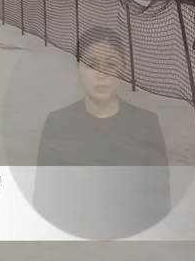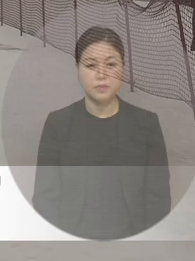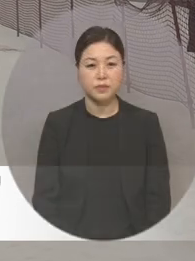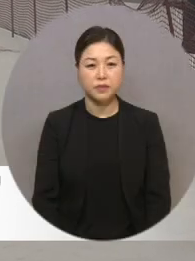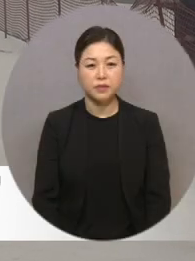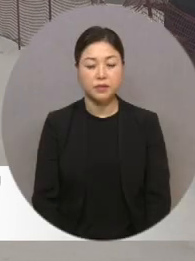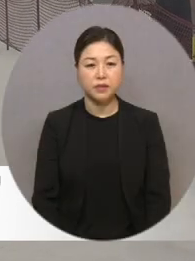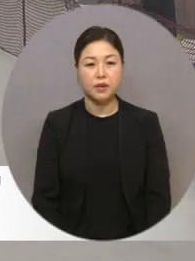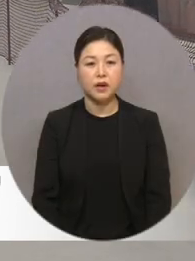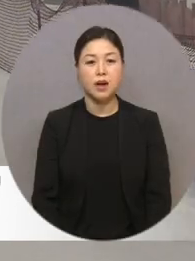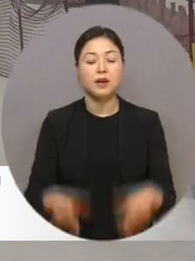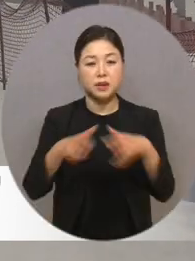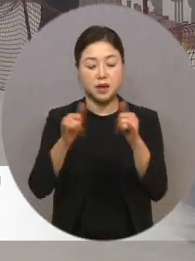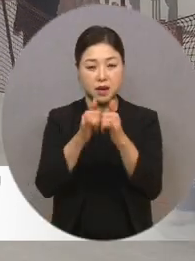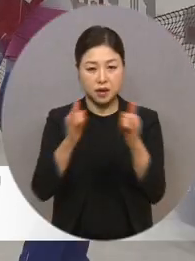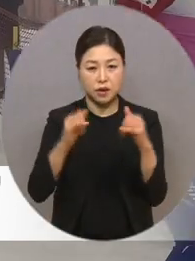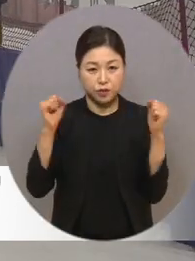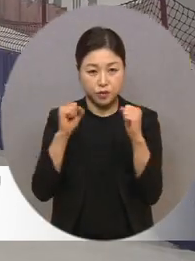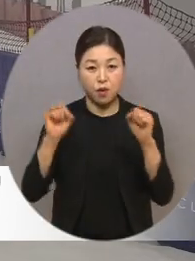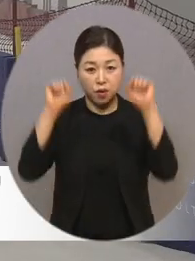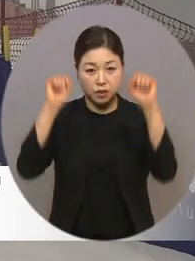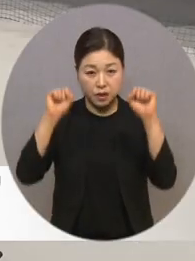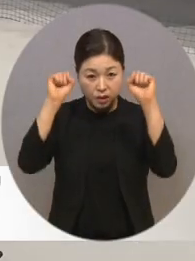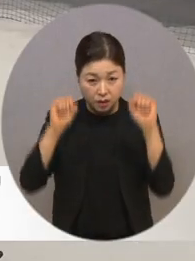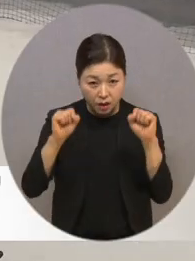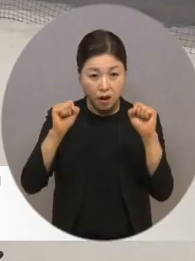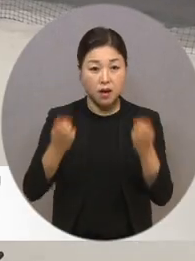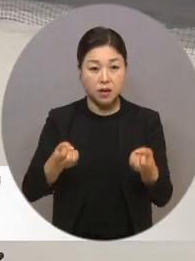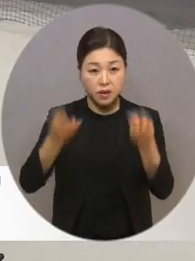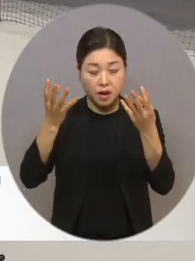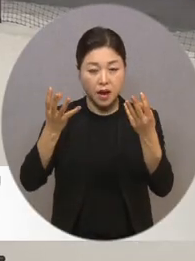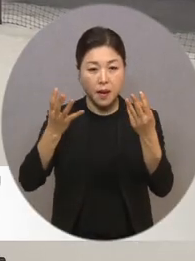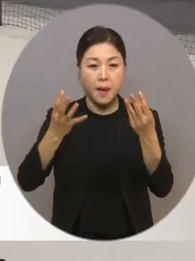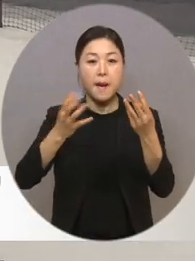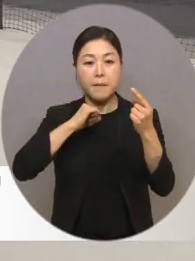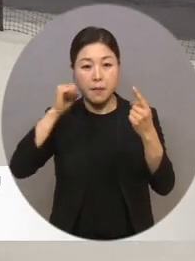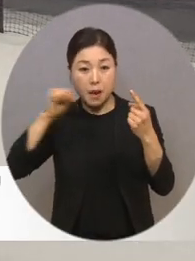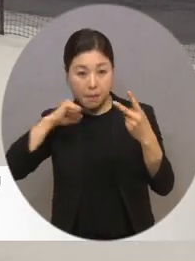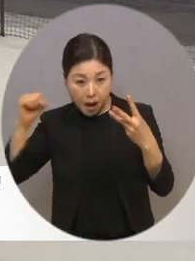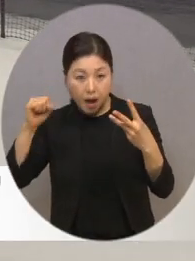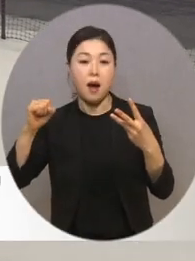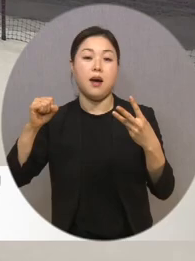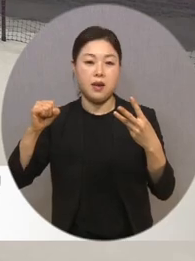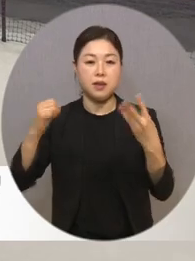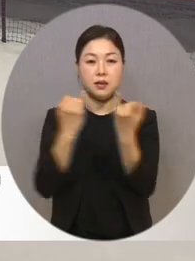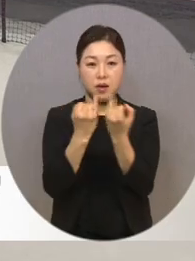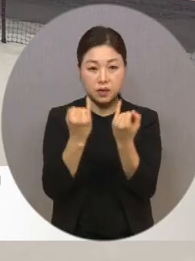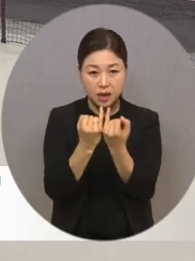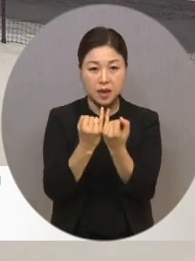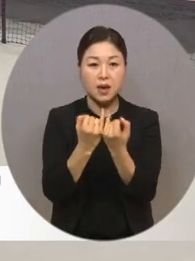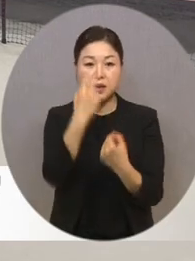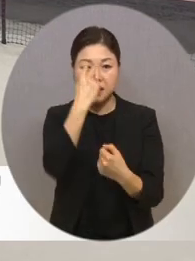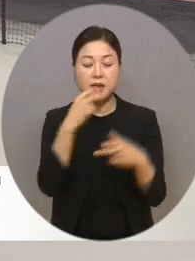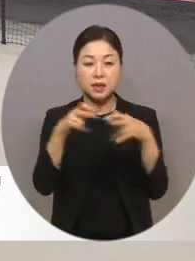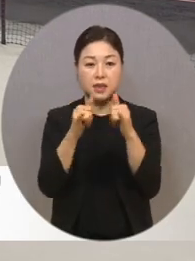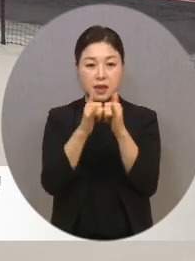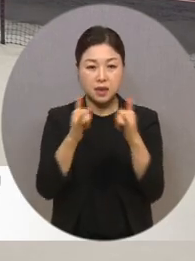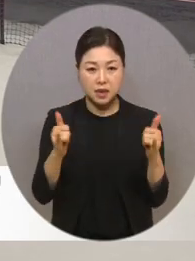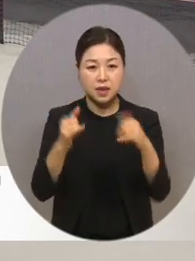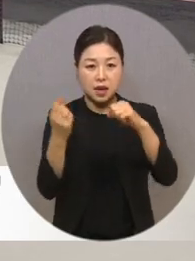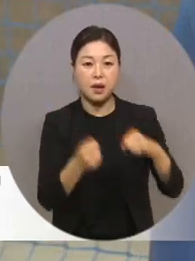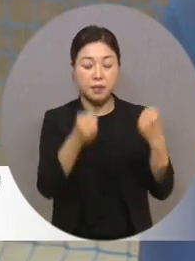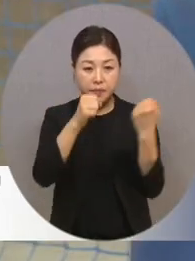올해로 장애인 동계체전 3연패를 달성한 최사라 선수. 이번 여자 시각장애 부분 알파인 스키 회전